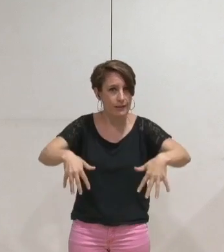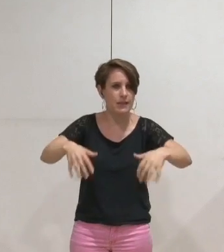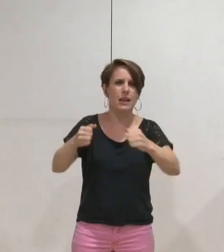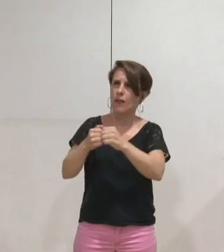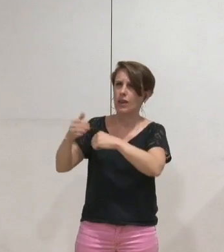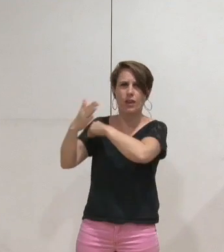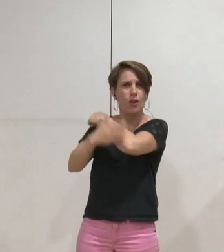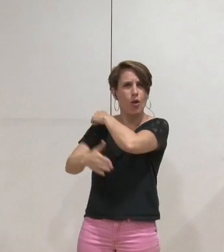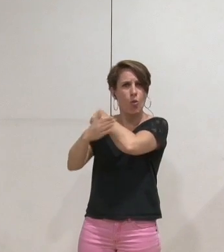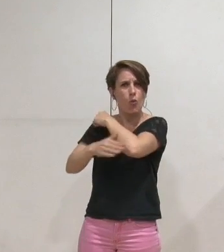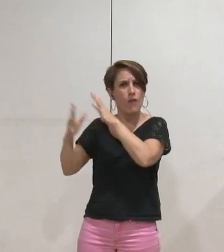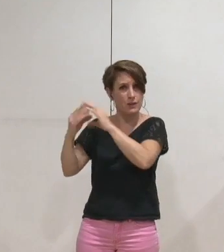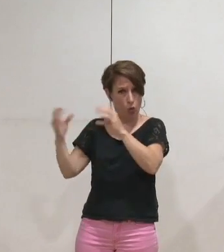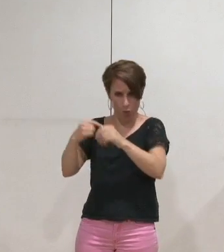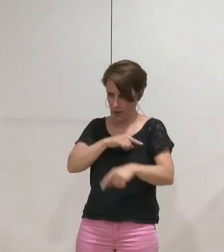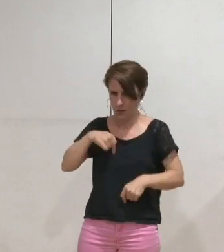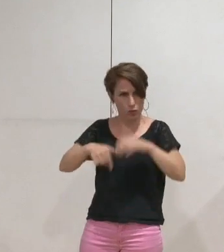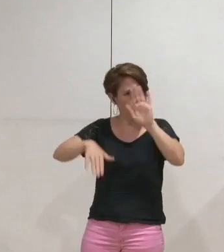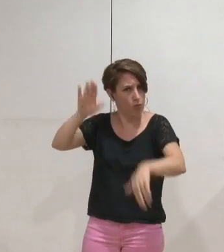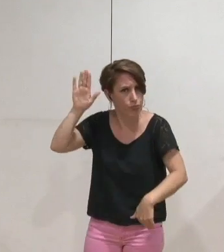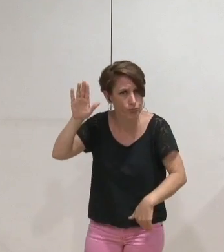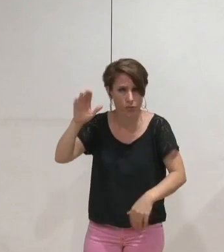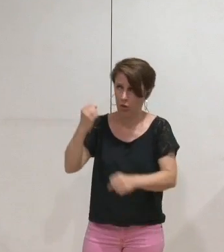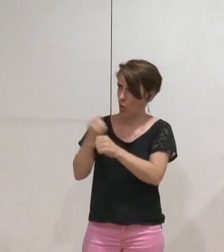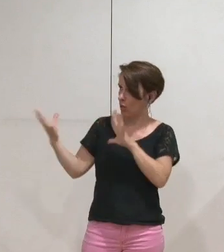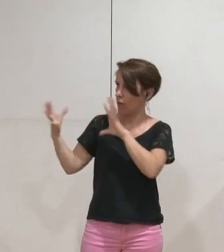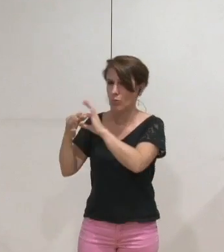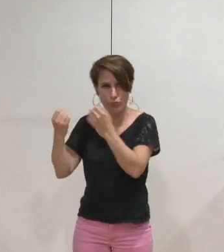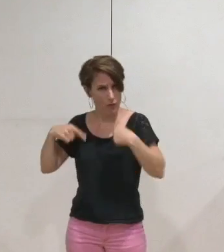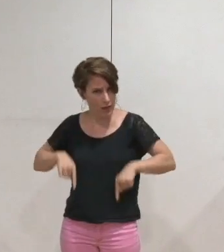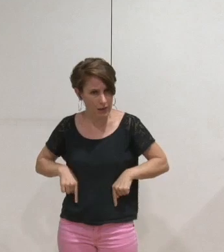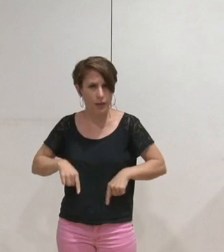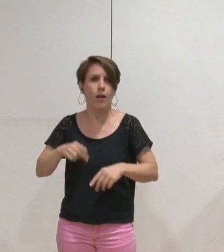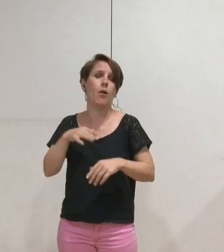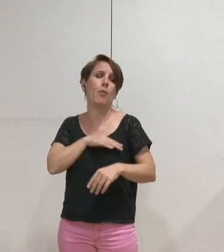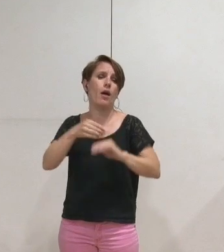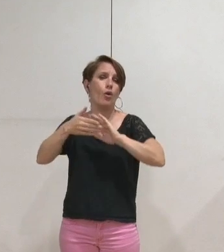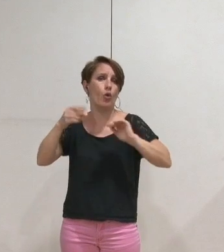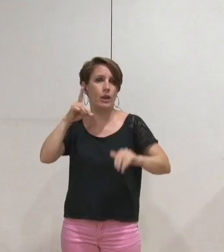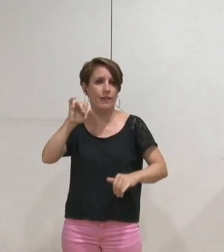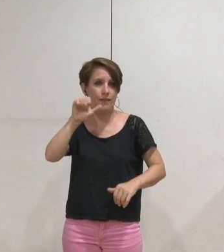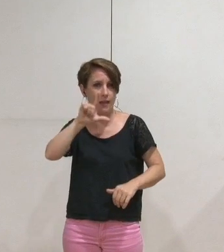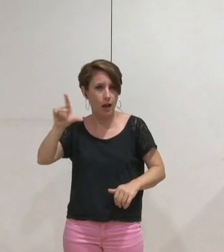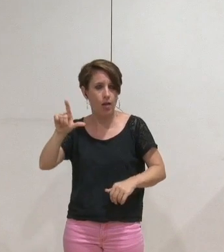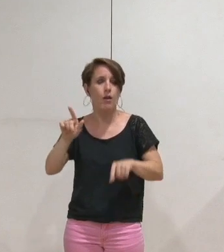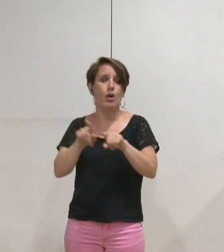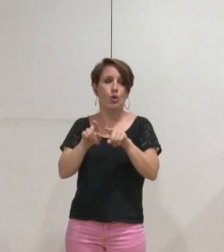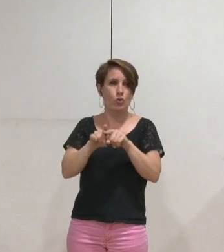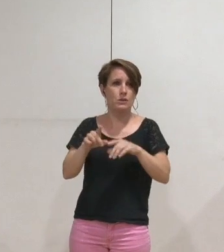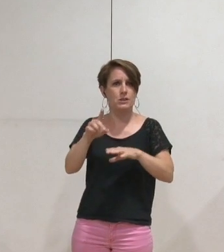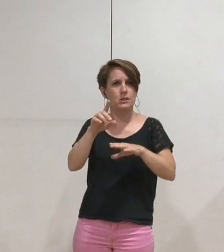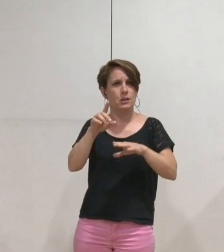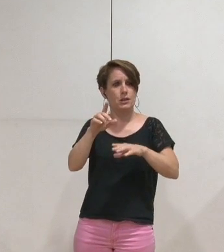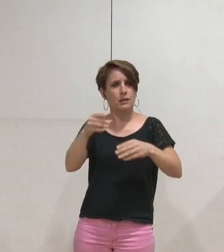rouaine nous le faisons là aussi dans un cadre collectif à la fois avec l'État à travers la dial avec la Direction Départementale de la Cohésion